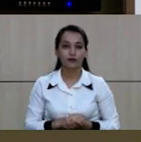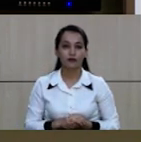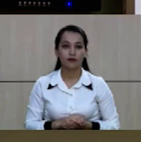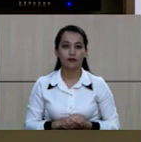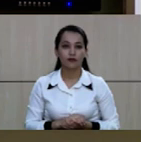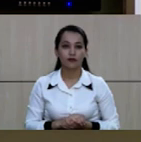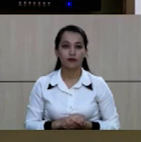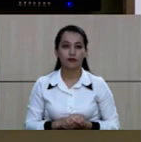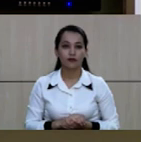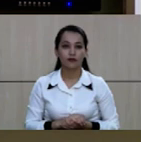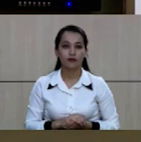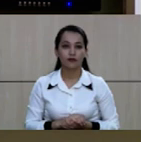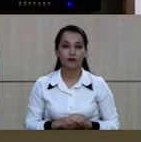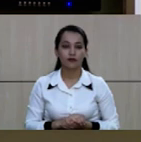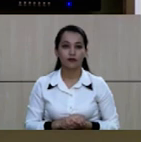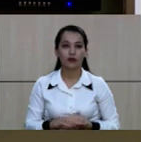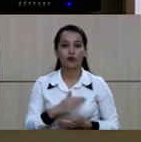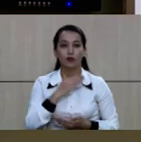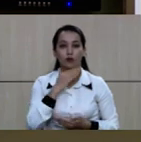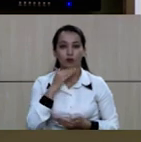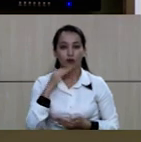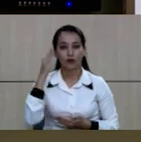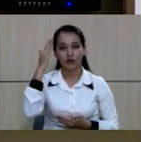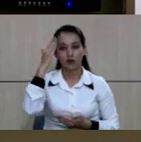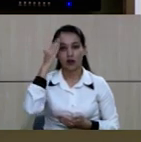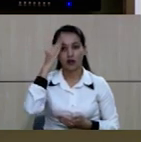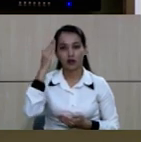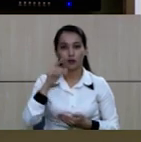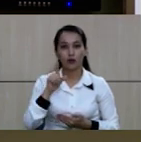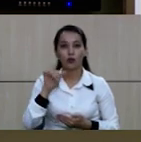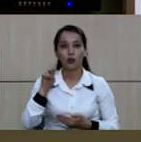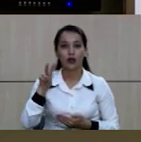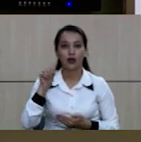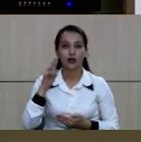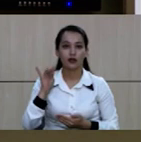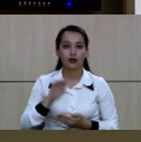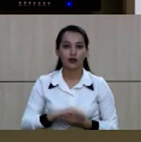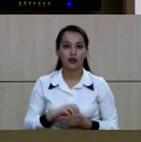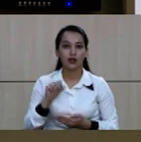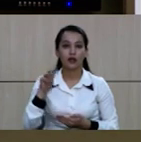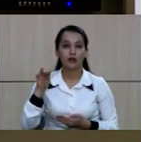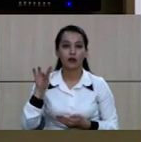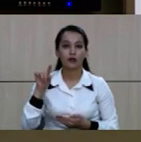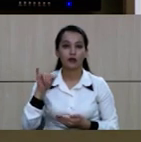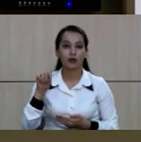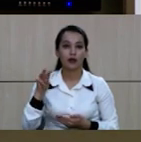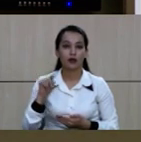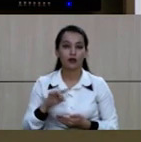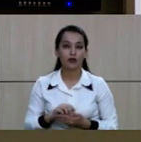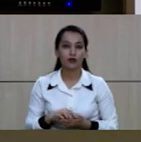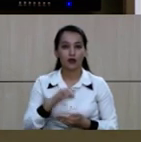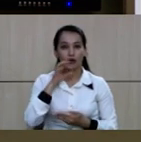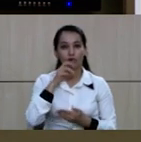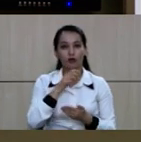навис ва бетакрор истеъдод соҳиби бўлган Гулханийни Амир Умархон ўз